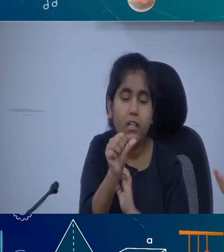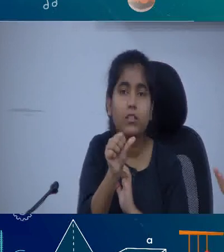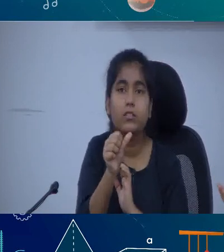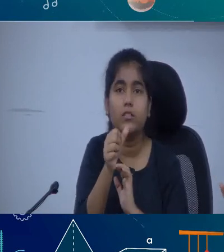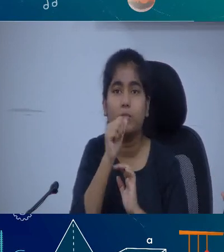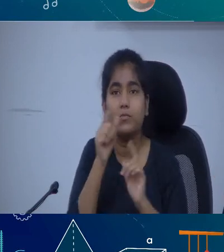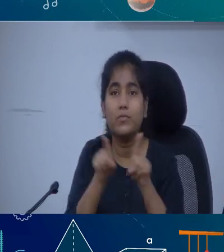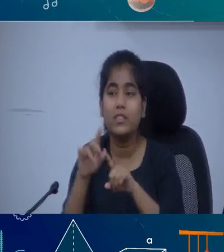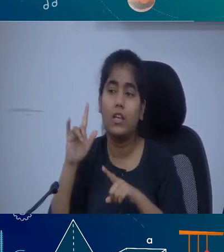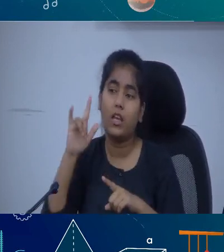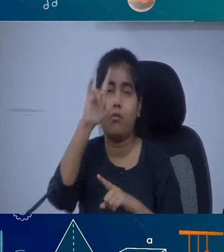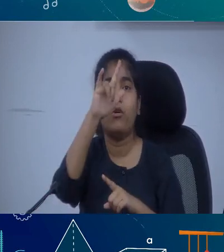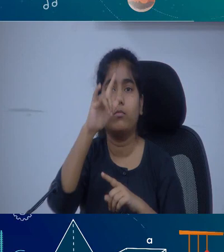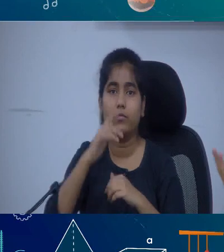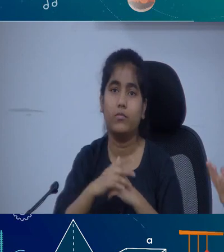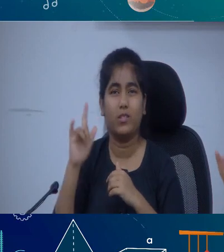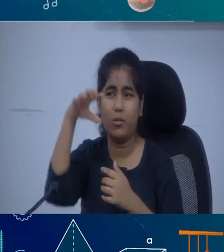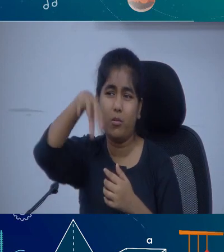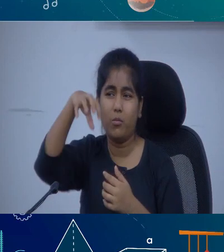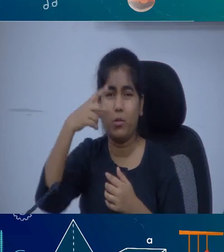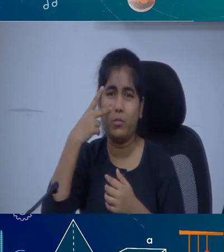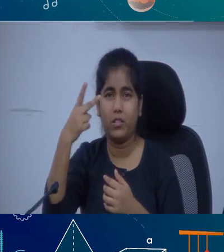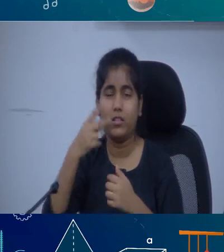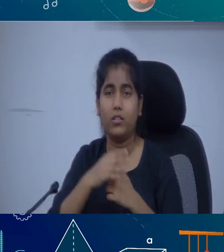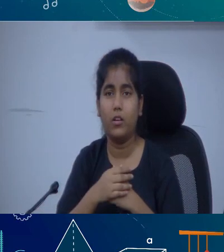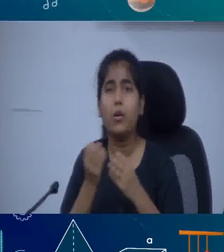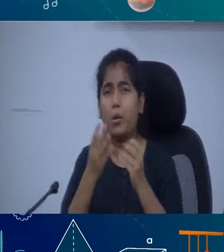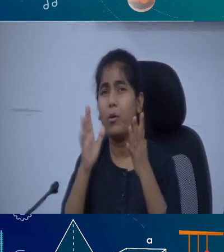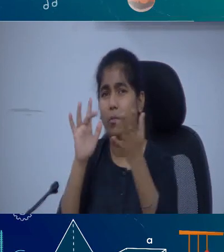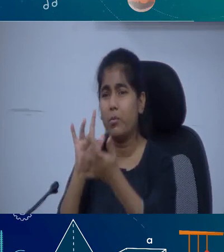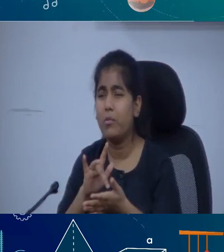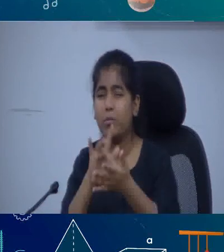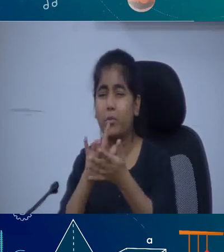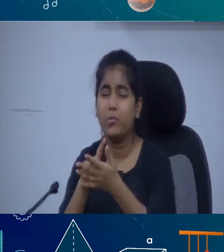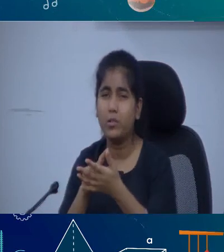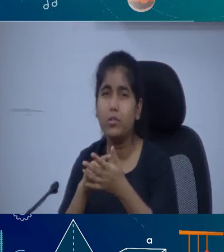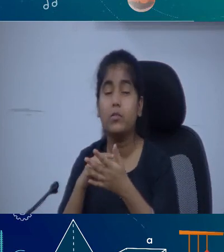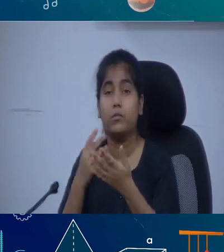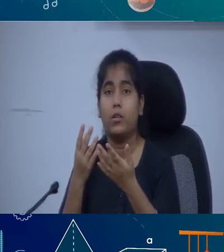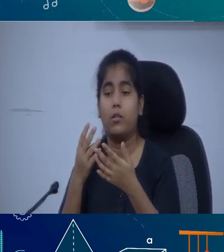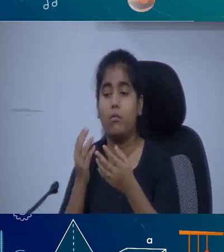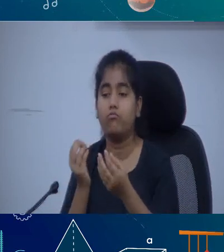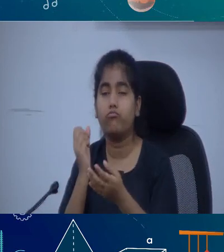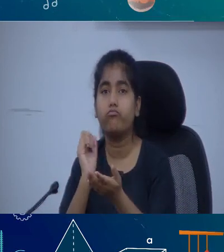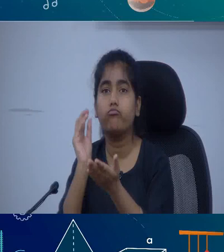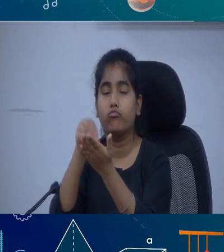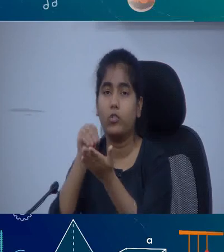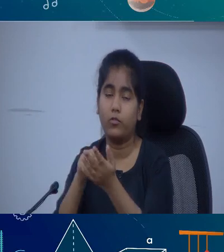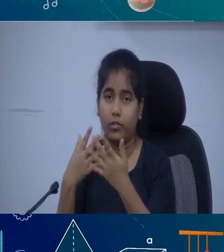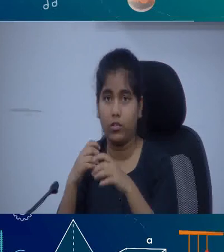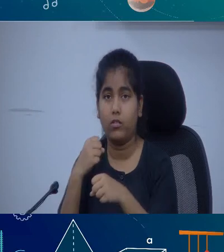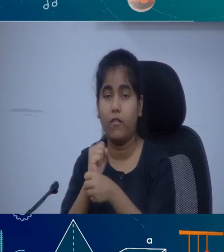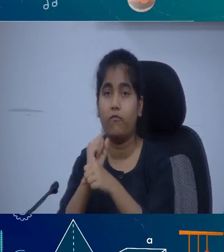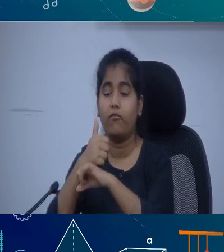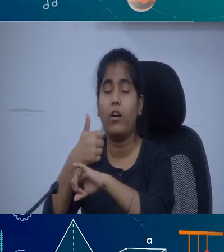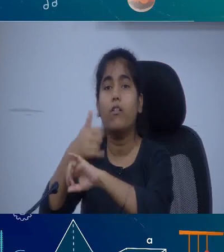या बड़ा, उसको उस तरह से यूज़ करके और इजी वे में उसको प्रेस करके, जो आप एयरपोर्ट्स पे जैसे आपने देखा होगा, और अब